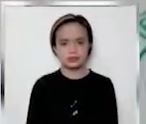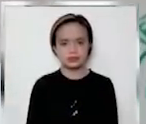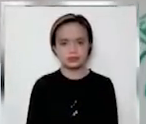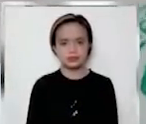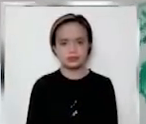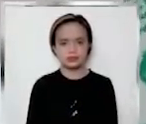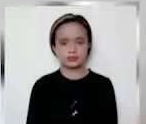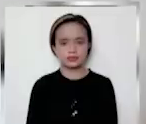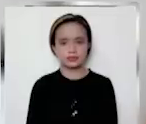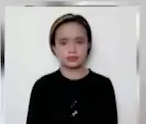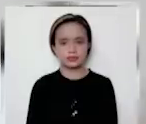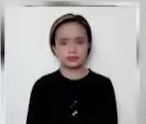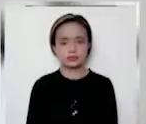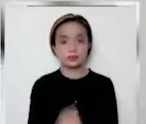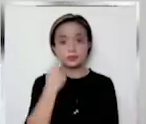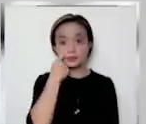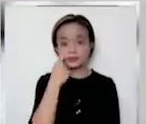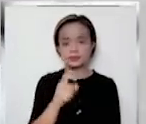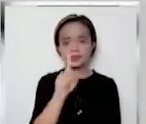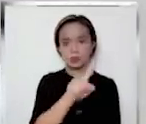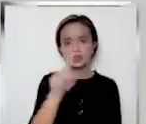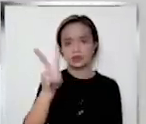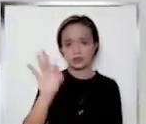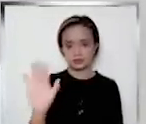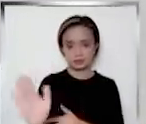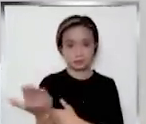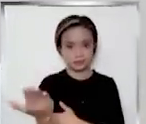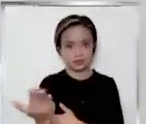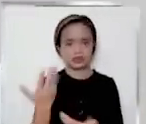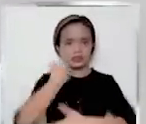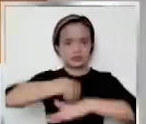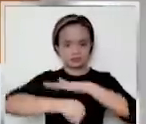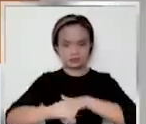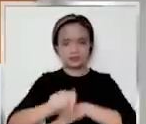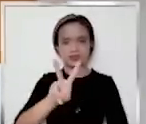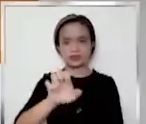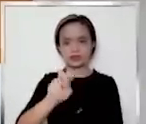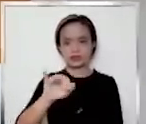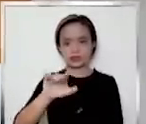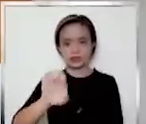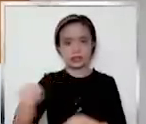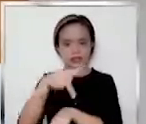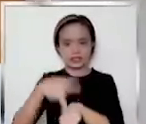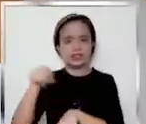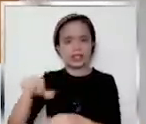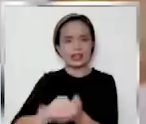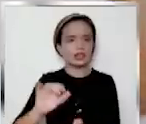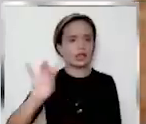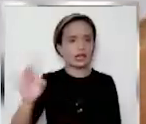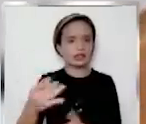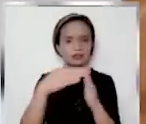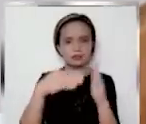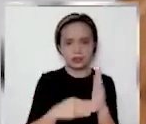Alauna 29 kaninang madaling araw, isinilang si baby girl Venice, ang sumisimbolo sa Pilipinas ng ika-8 bilyong tao sa mundo.